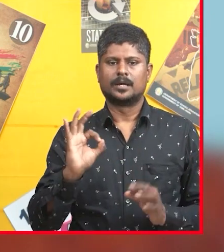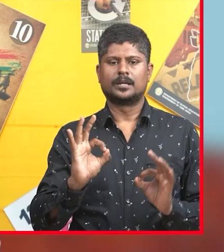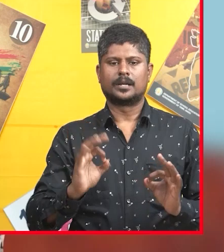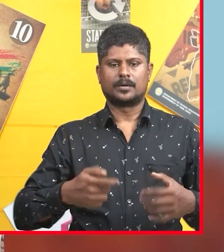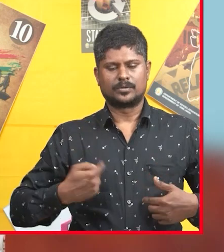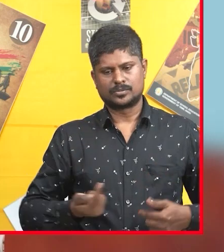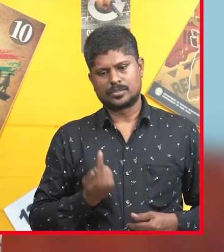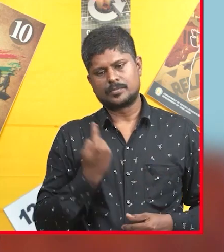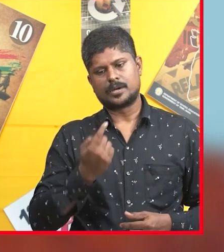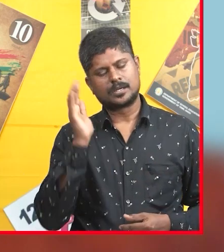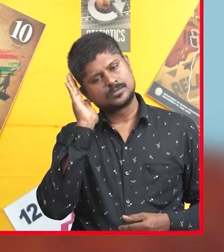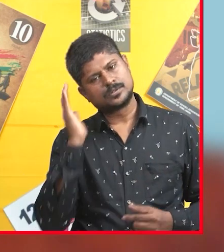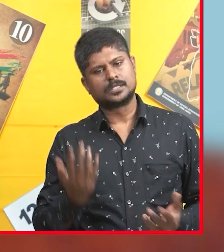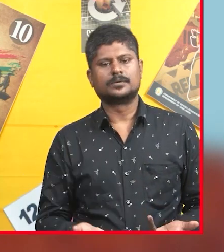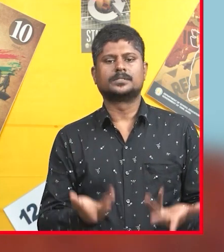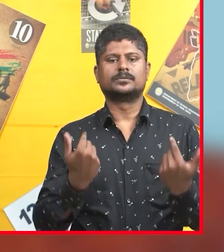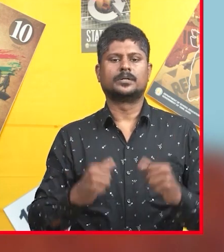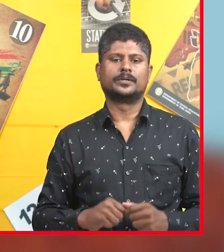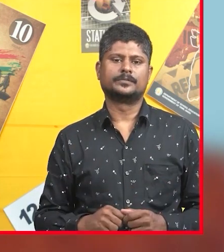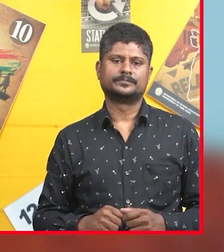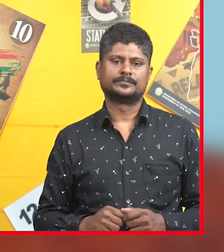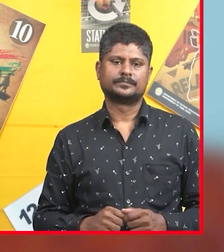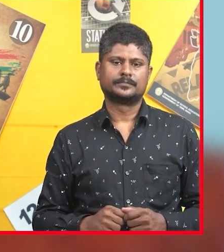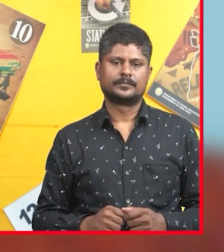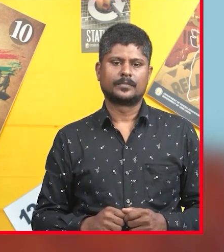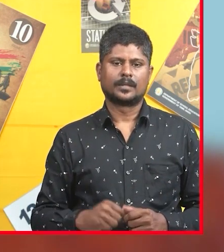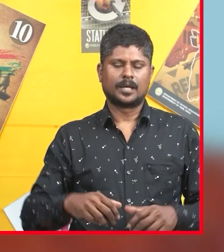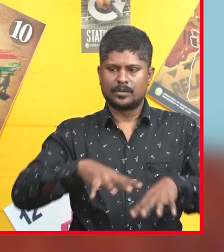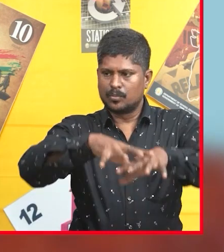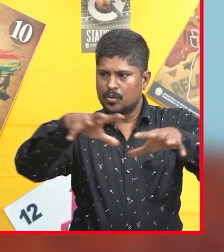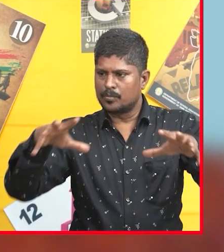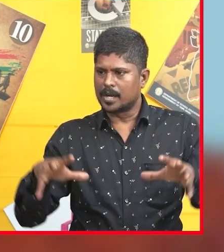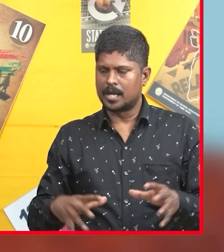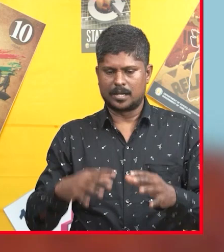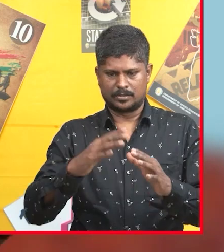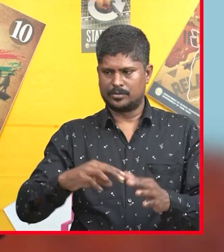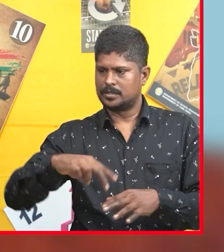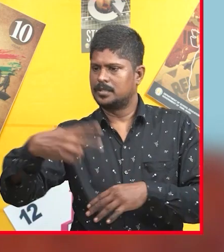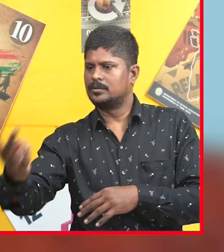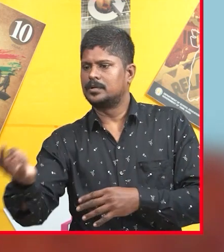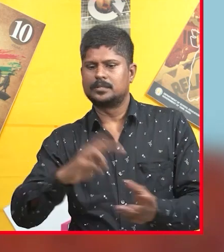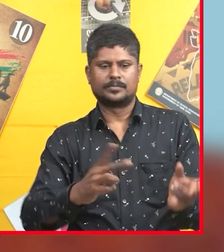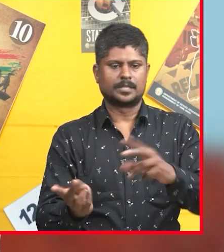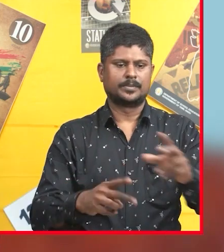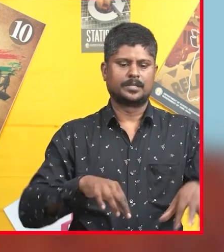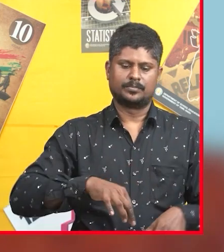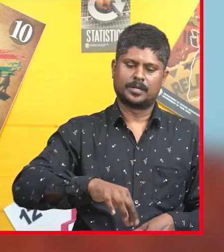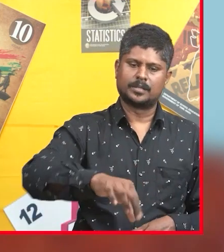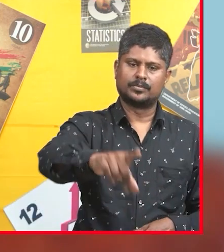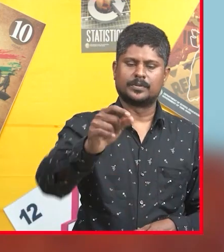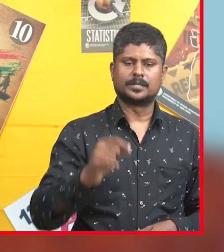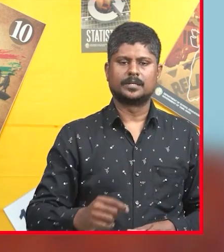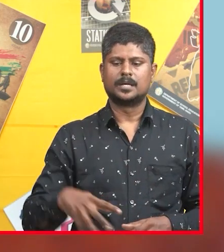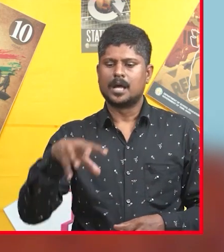செஞ்சுக்க வேண்டியதா இருந்துச்சு. அதுக்காக அந்த ஊர் மக்களையே அவங்க ஒரு இடத்துல இருந்து இன்னொரு இடத்திற்கு போவாங்க இல்லையா,